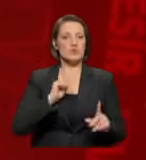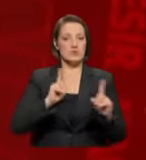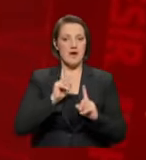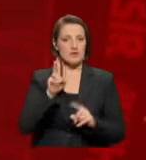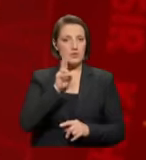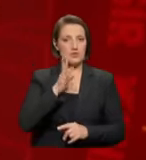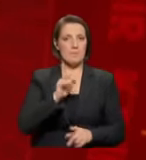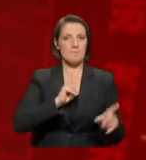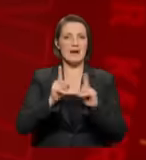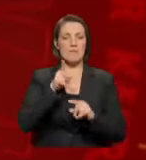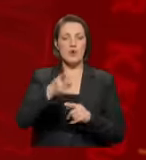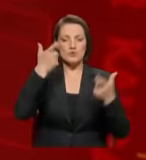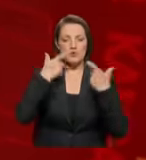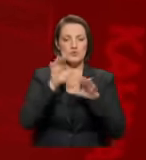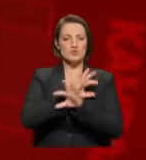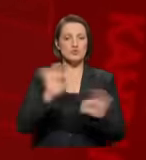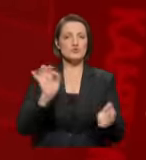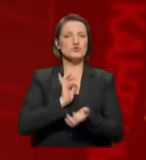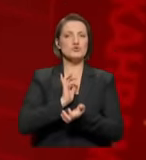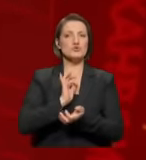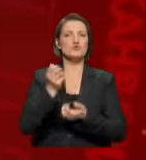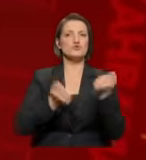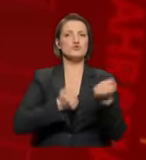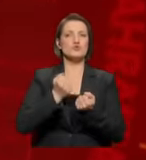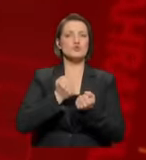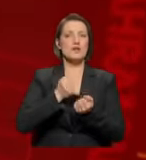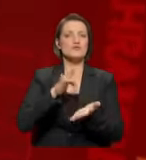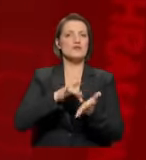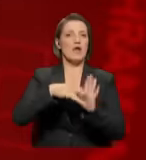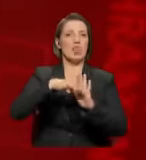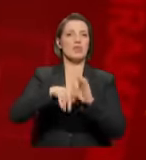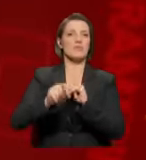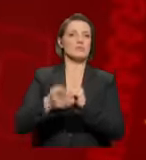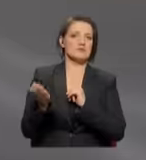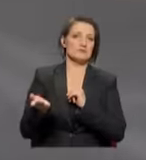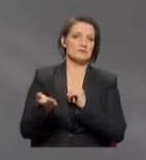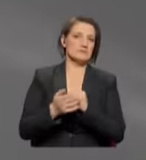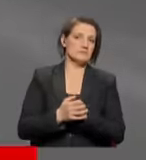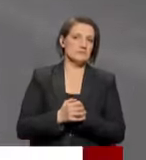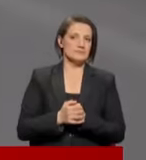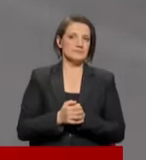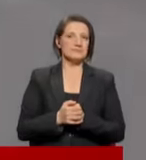sonuçlandı, mahkeme o sorumsuz sürücünün cezasına indirim uyguladı.